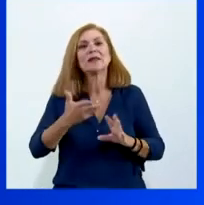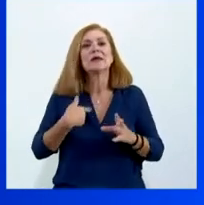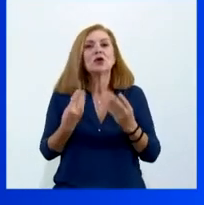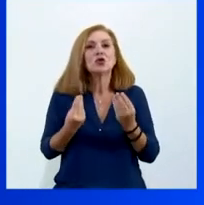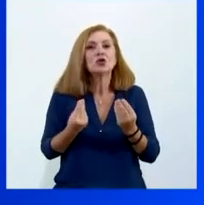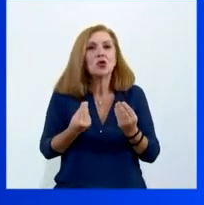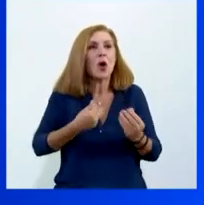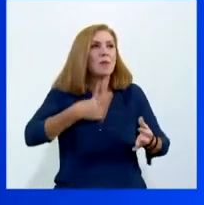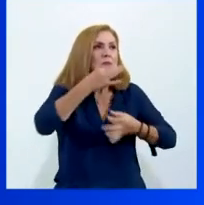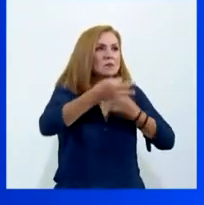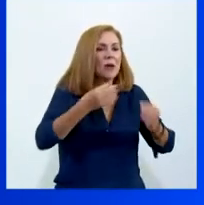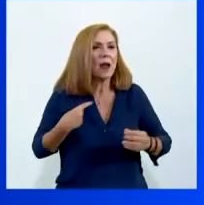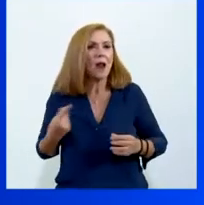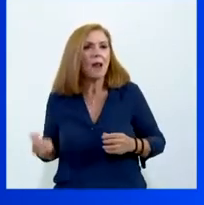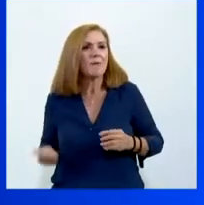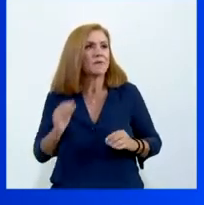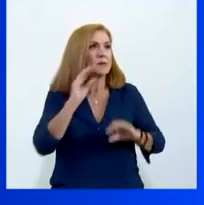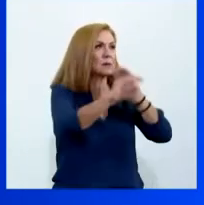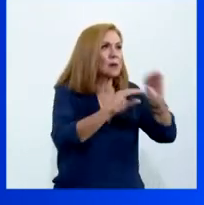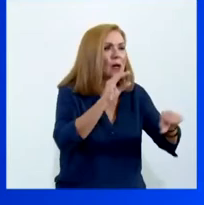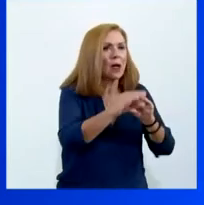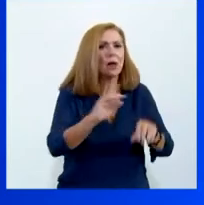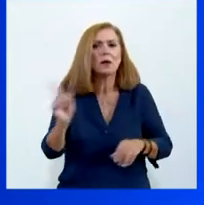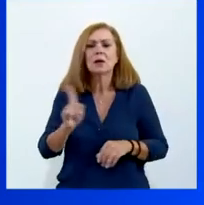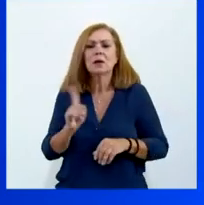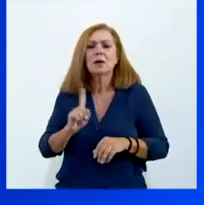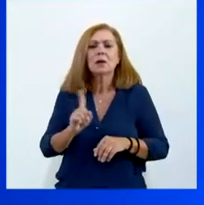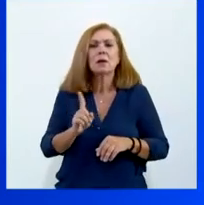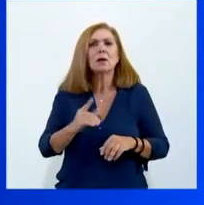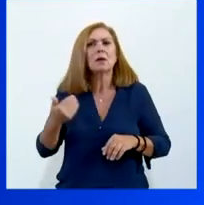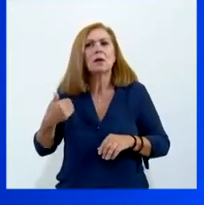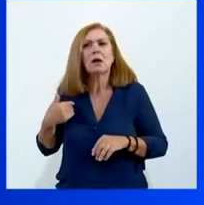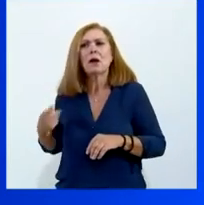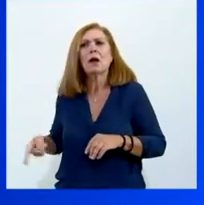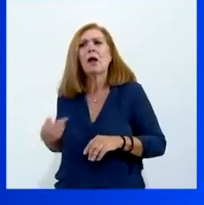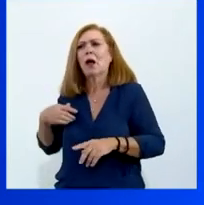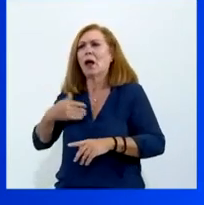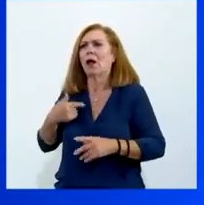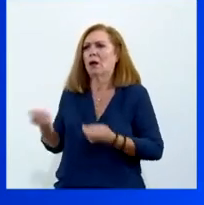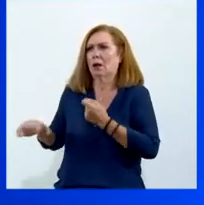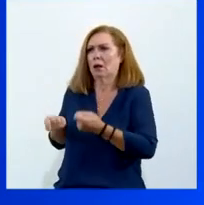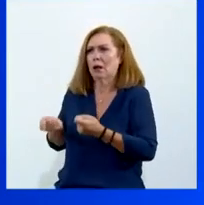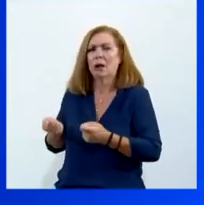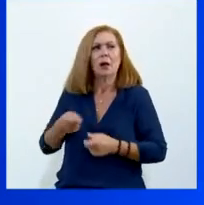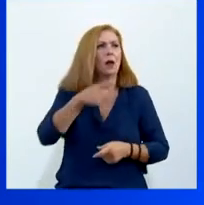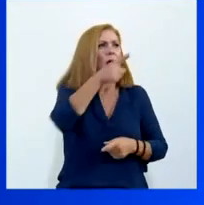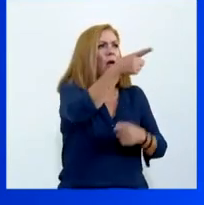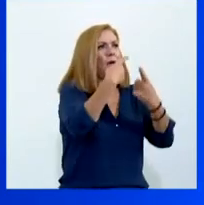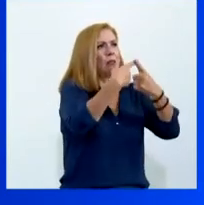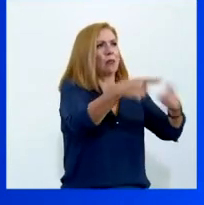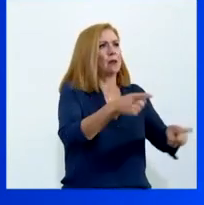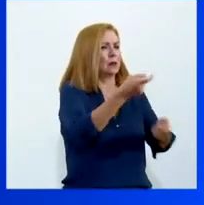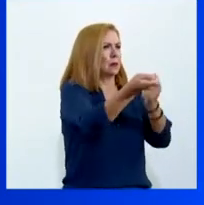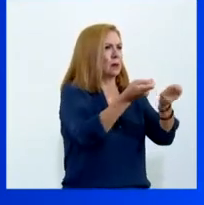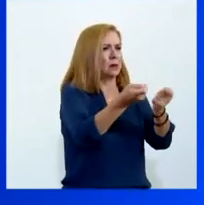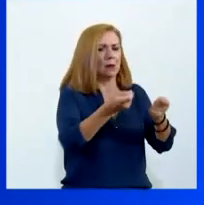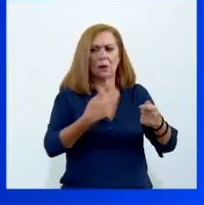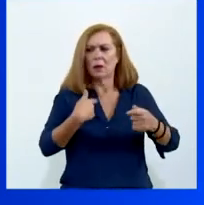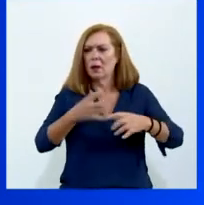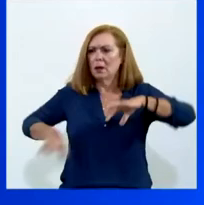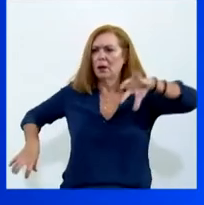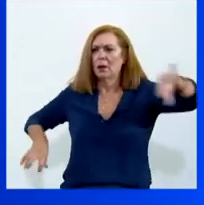κατευθύνουμε τους πόρους που έχουμε στη διάθεσή μας και να μην κάνουμε κινήσεις ερήμην των τοπικών κοινωνιών. Ό,τι ισχύει για κάθε περιφέρεια,